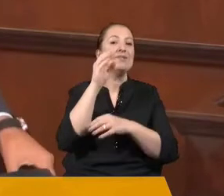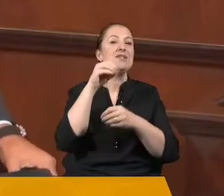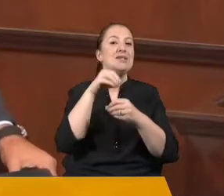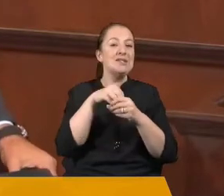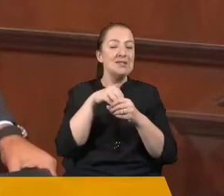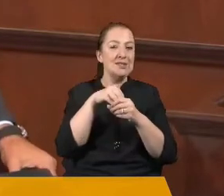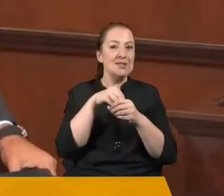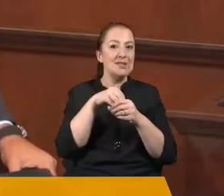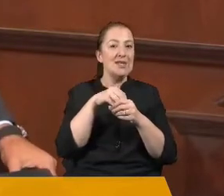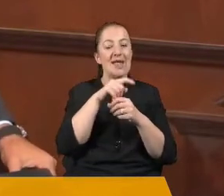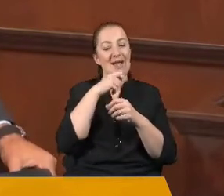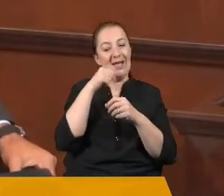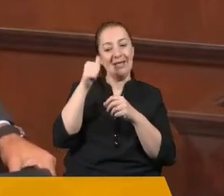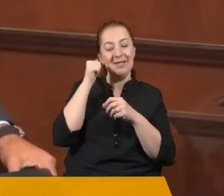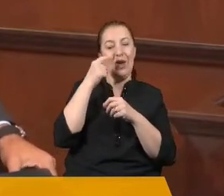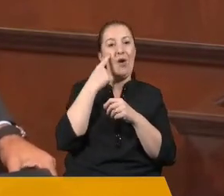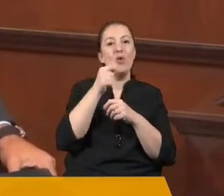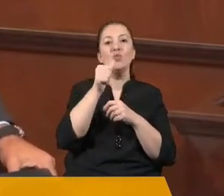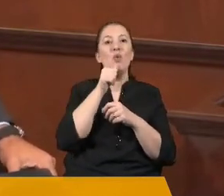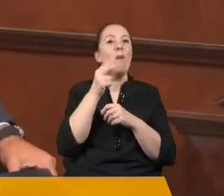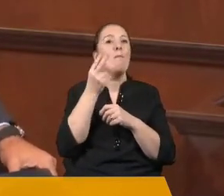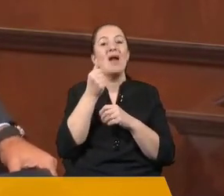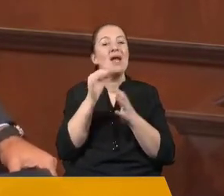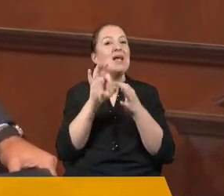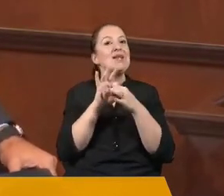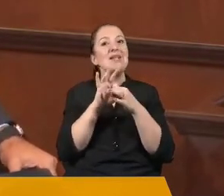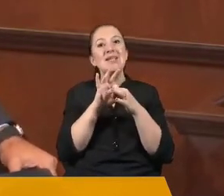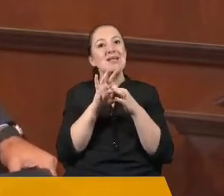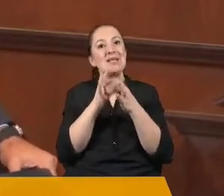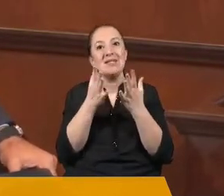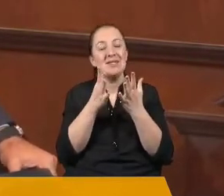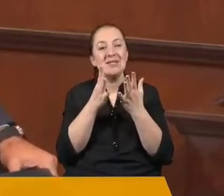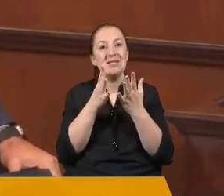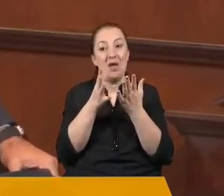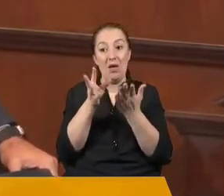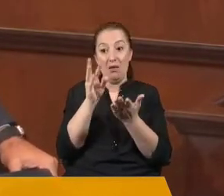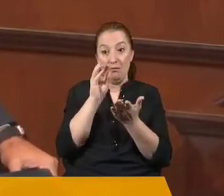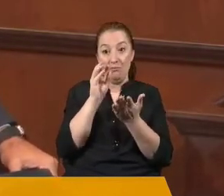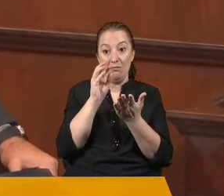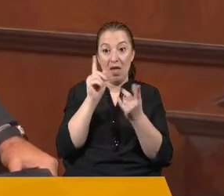dönük su paralarının da nasıl tahsil edebileceğini düşünürken